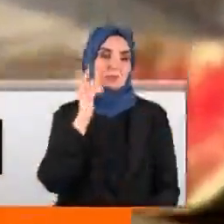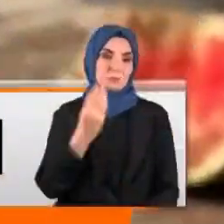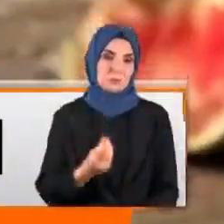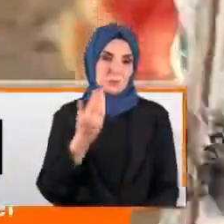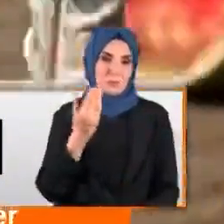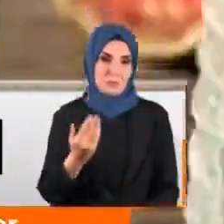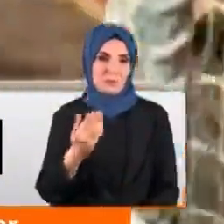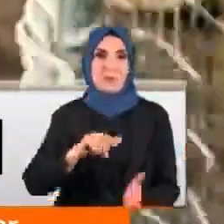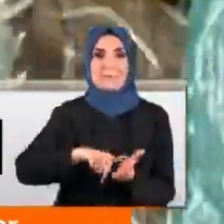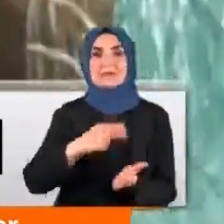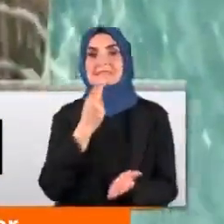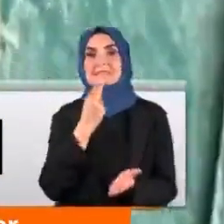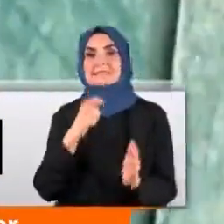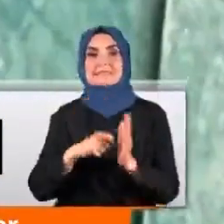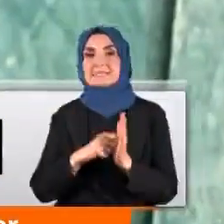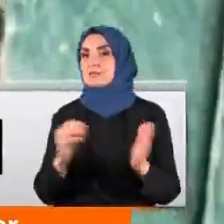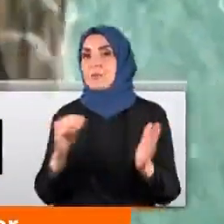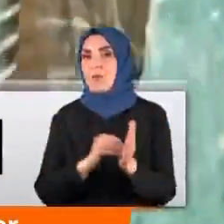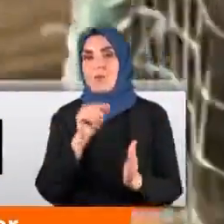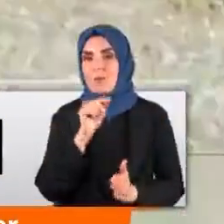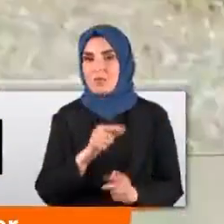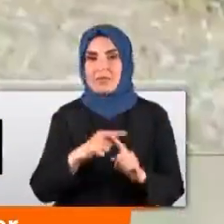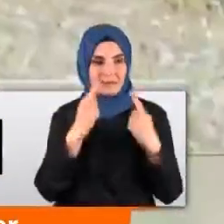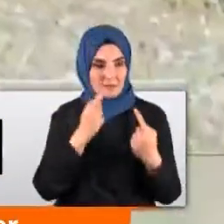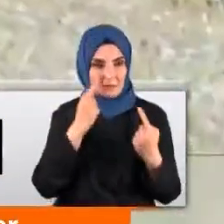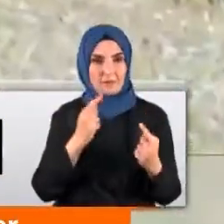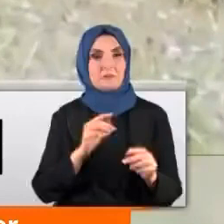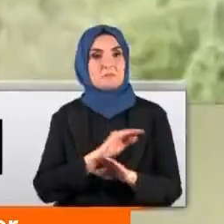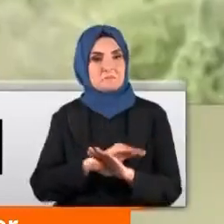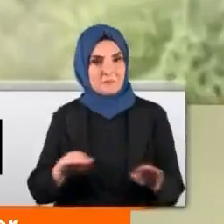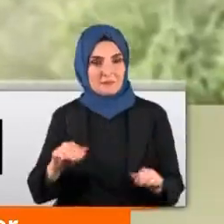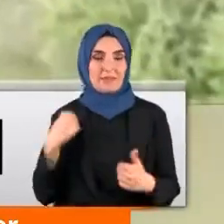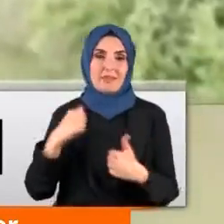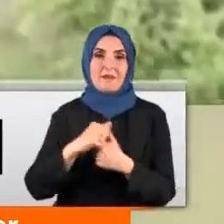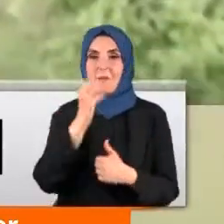verilen ayının tedavisi tamamlandı, tekrar ormana bırakıldı. Yolu baktı açık olsun.